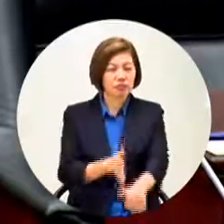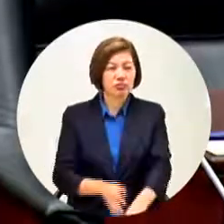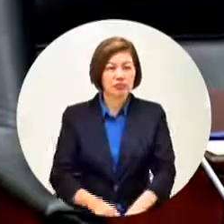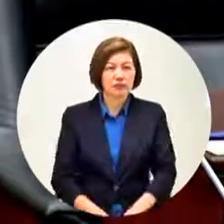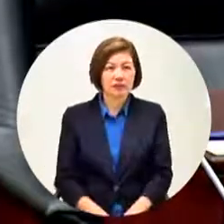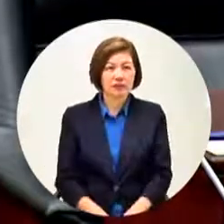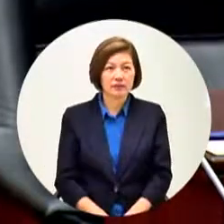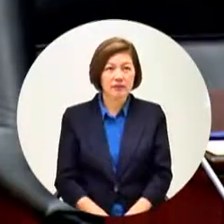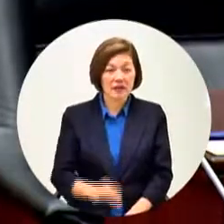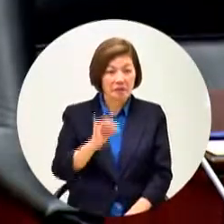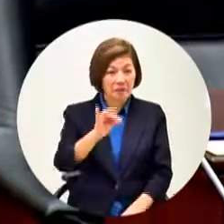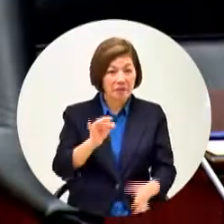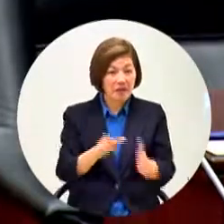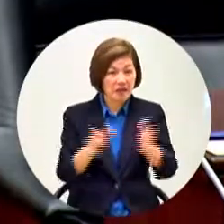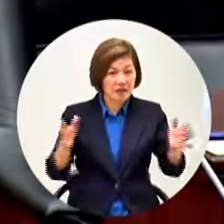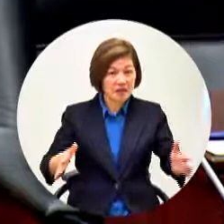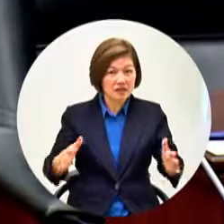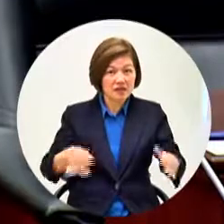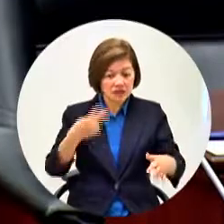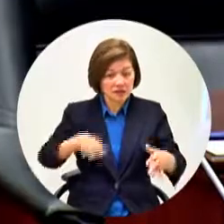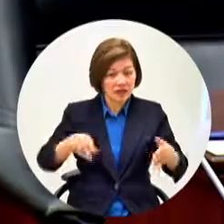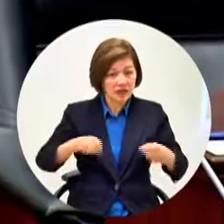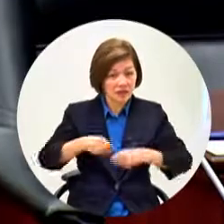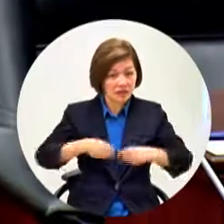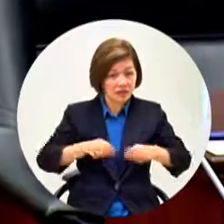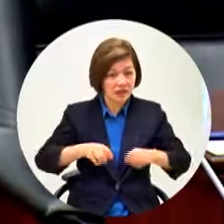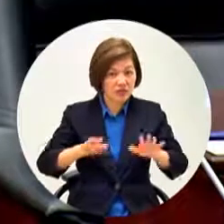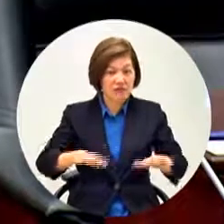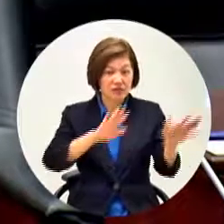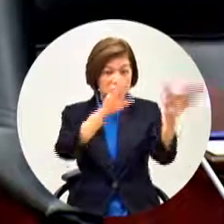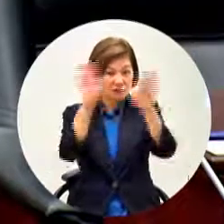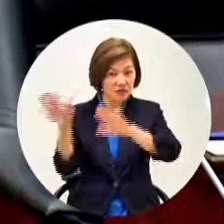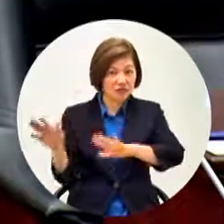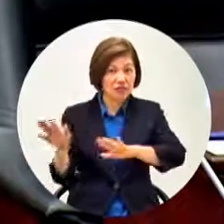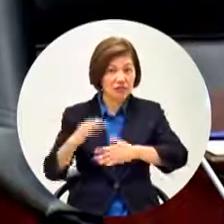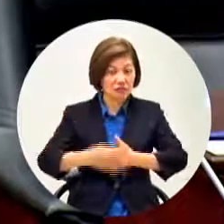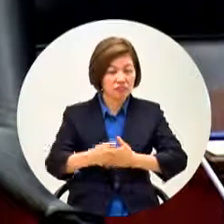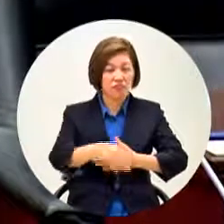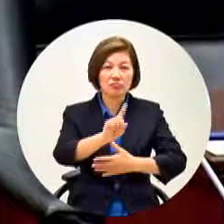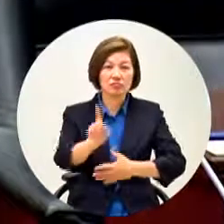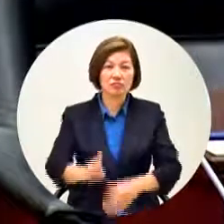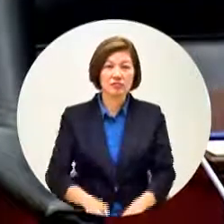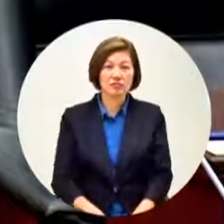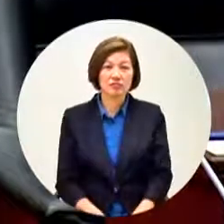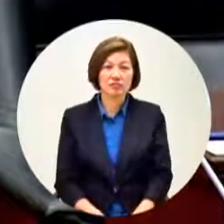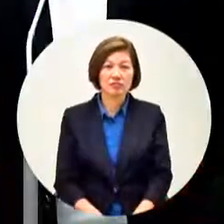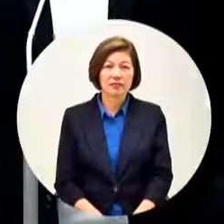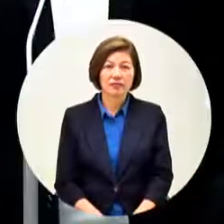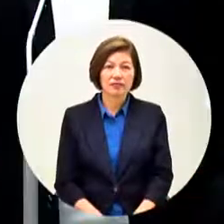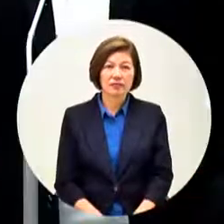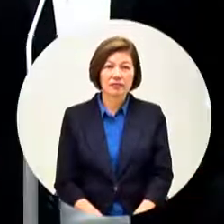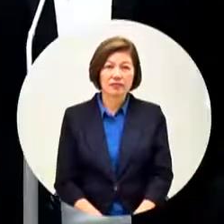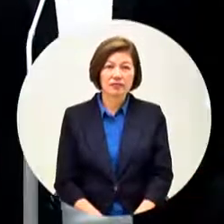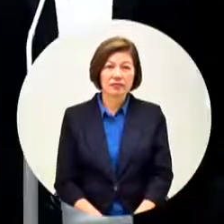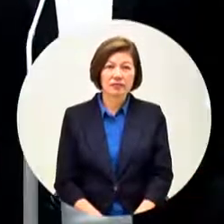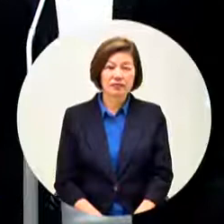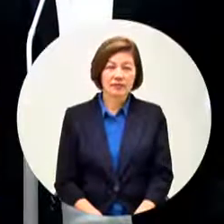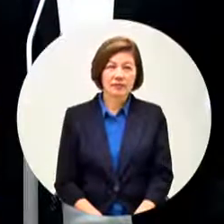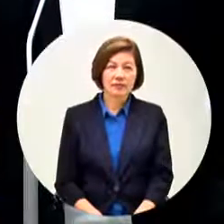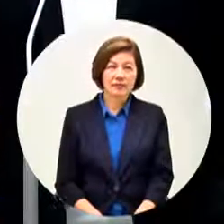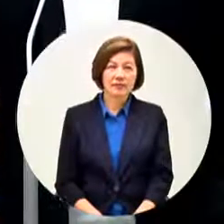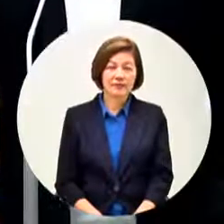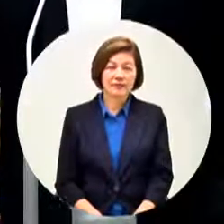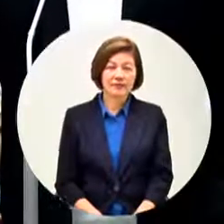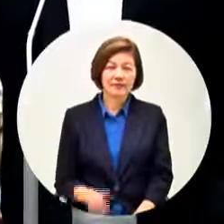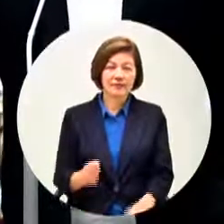你一百级的重划是进度安怎？ 请水利局蔡代理局长答复。 谢主